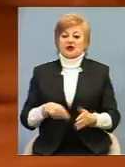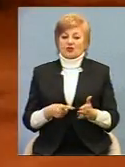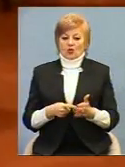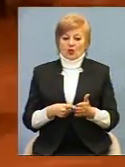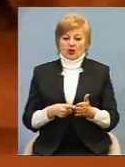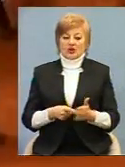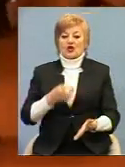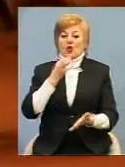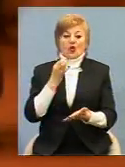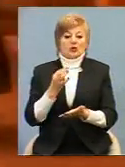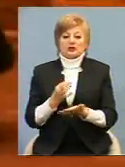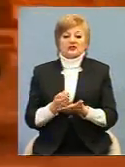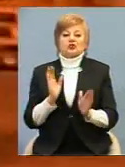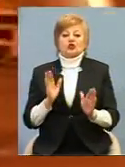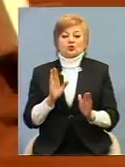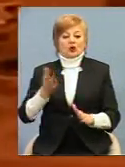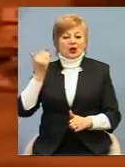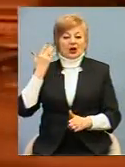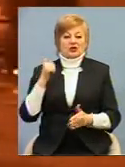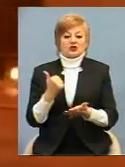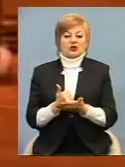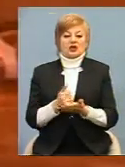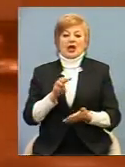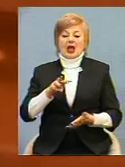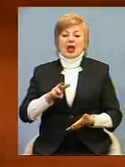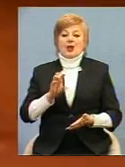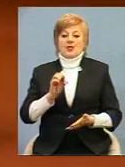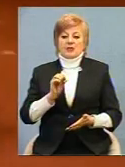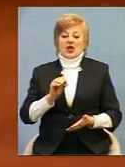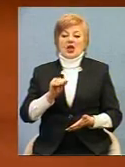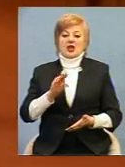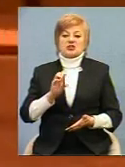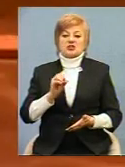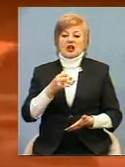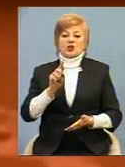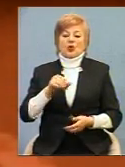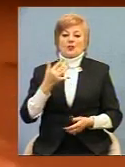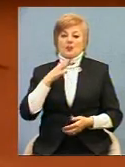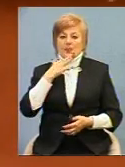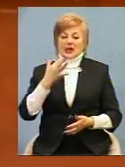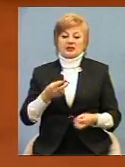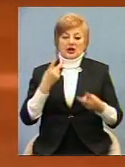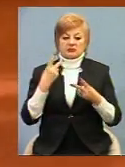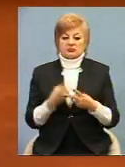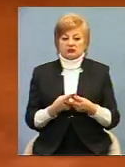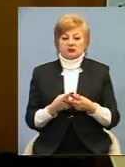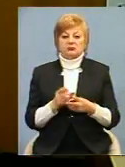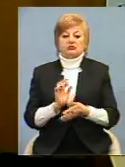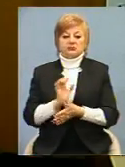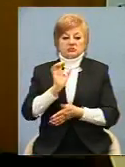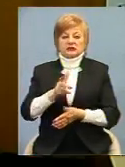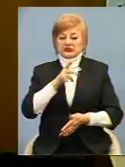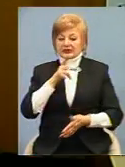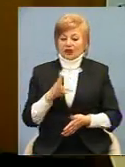Відповів за це поки що тільки колишній голова обласної ради Віктор Межейко, отримавши 5 років позбавлення волі з відтермінуванням вироку на